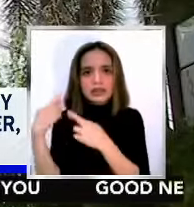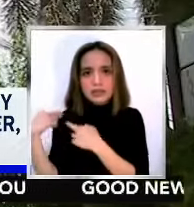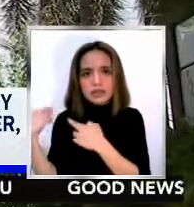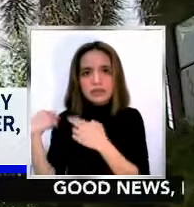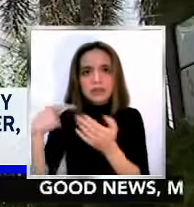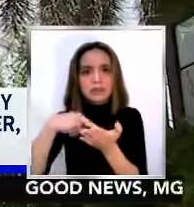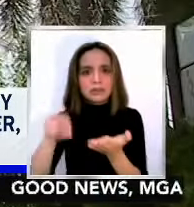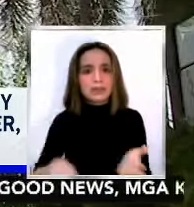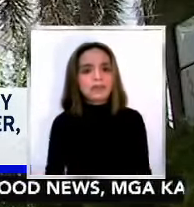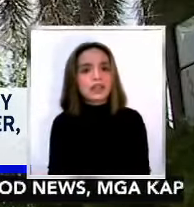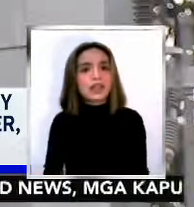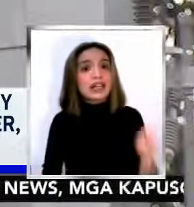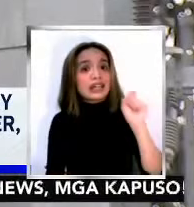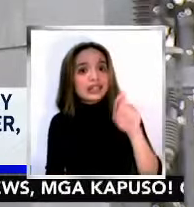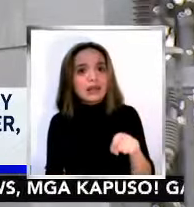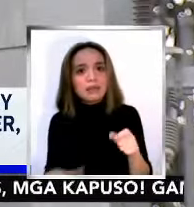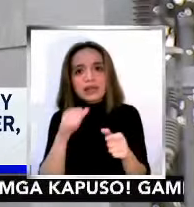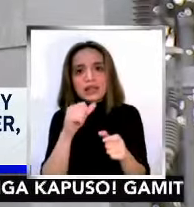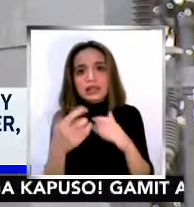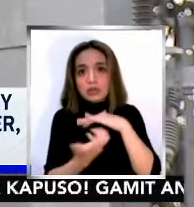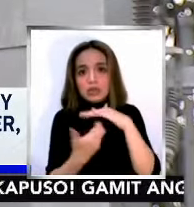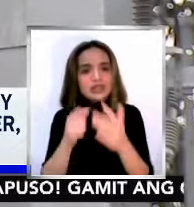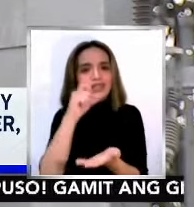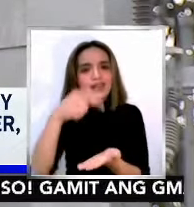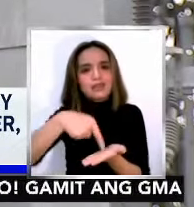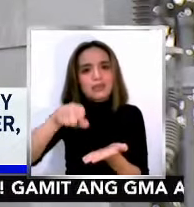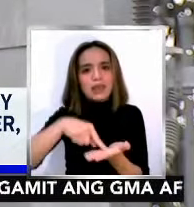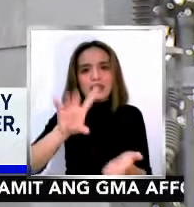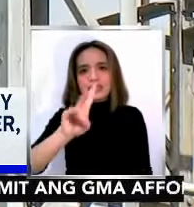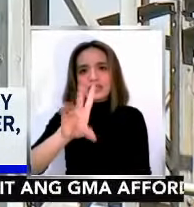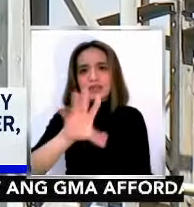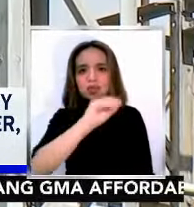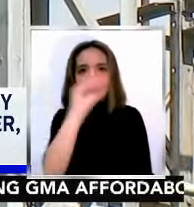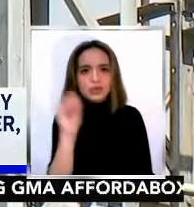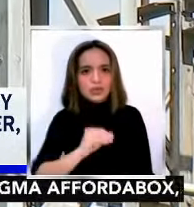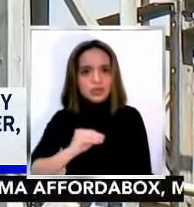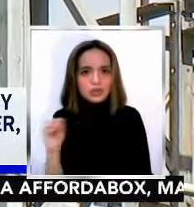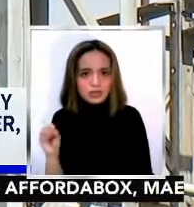daw dapat binabayaran ng consumer ang 75% ng local franchise tax